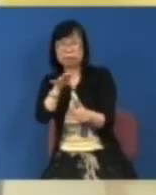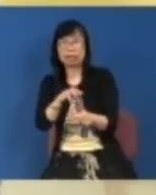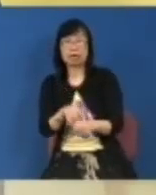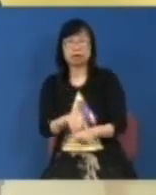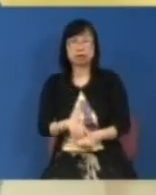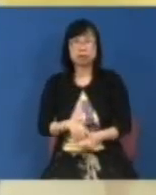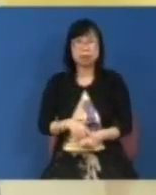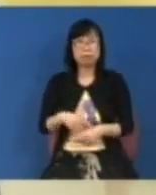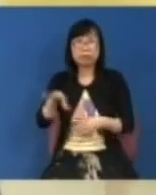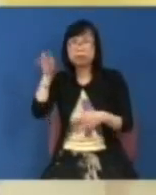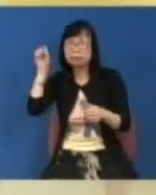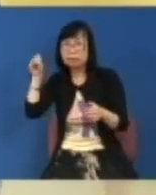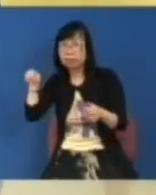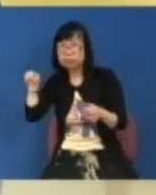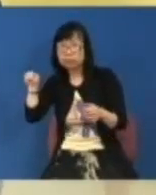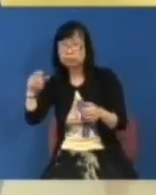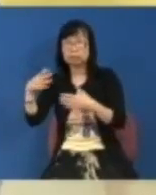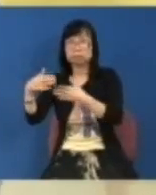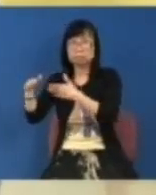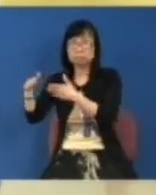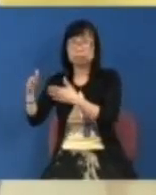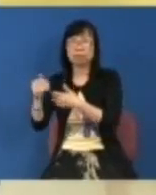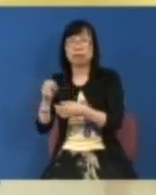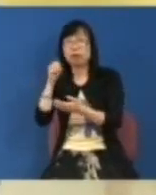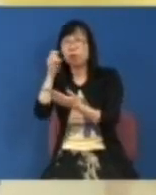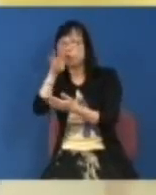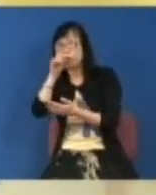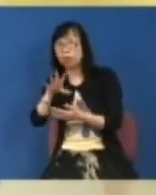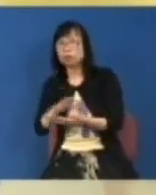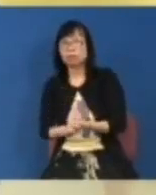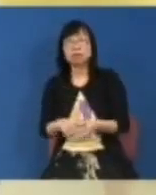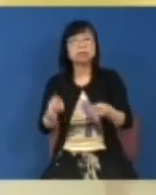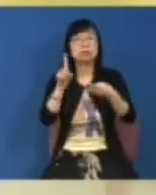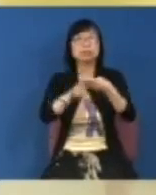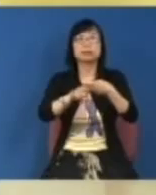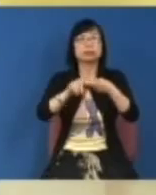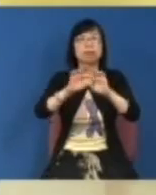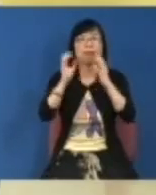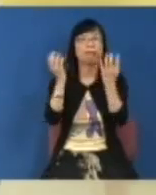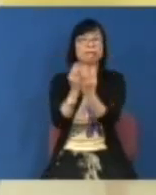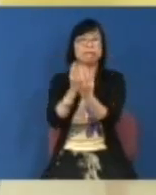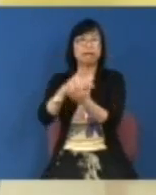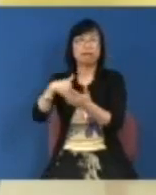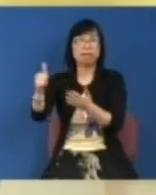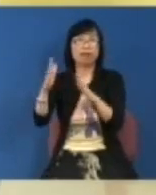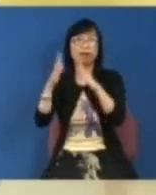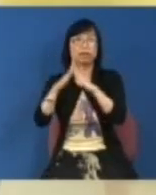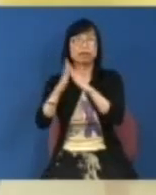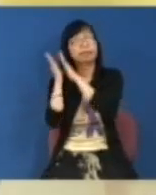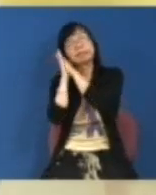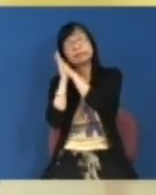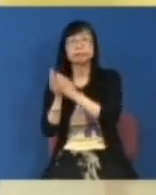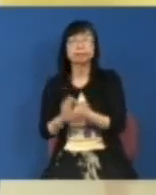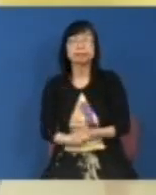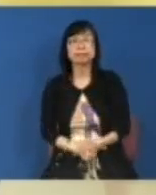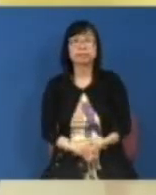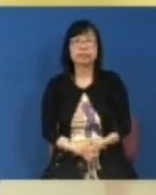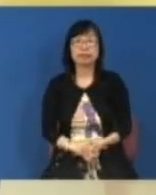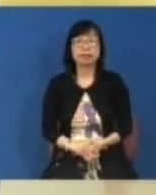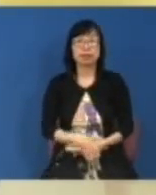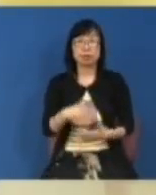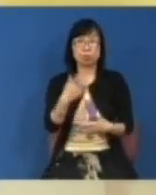人對那個整個動議的陳述的時候，那民主黨可以回家睡覺的，你明白嗎？那我很簡單問你，那你怎